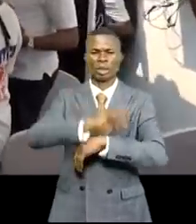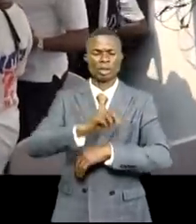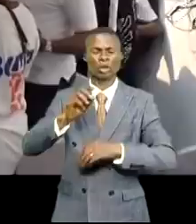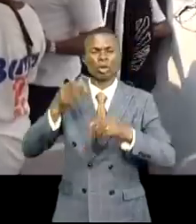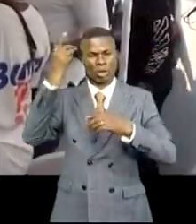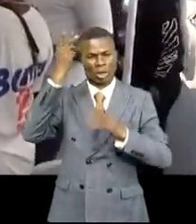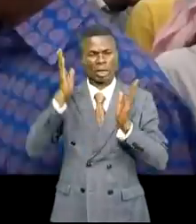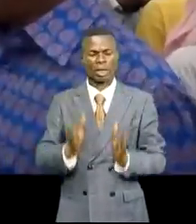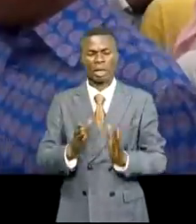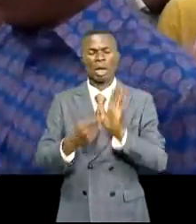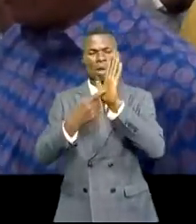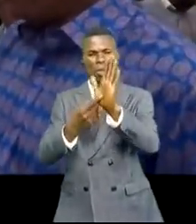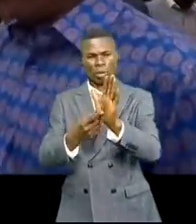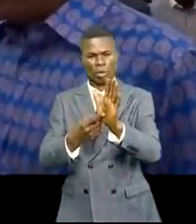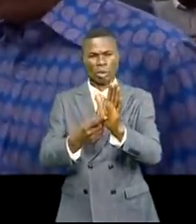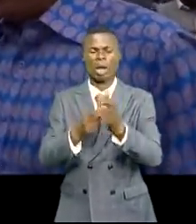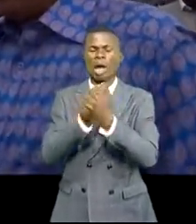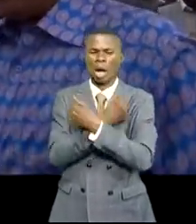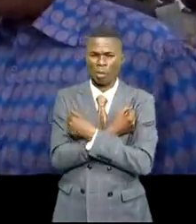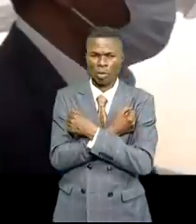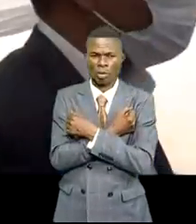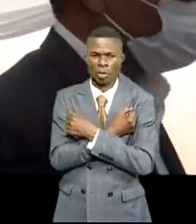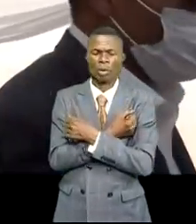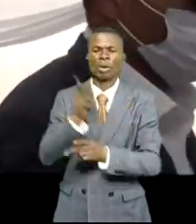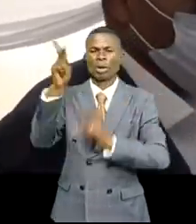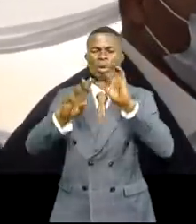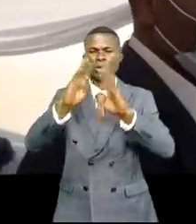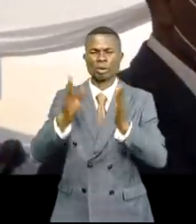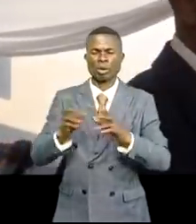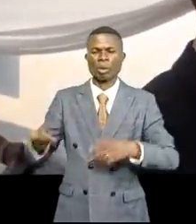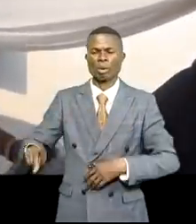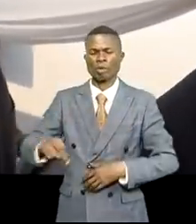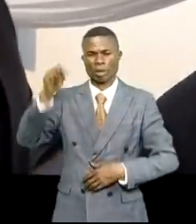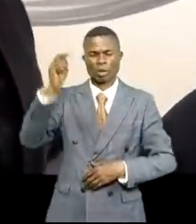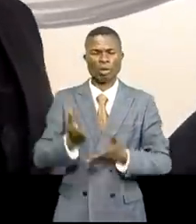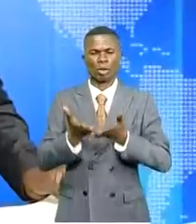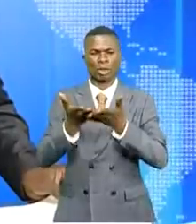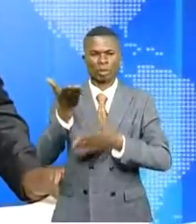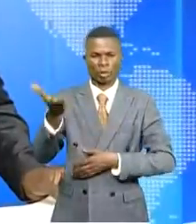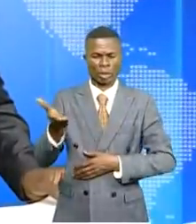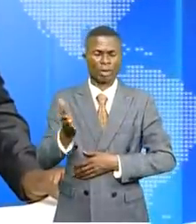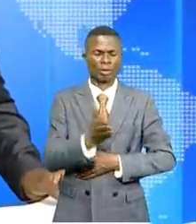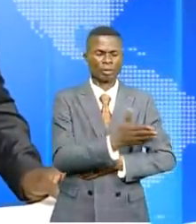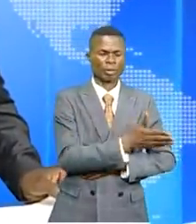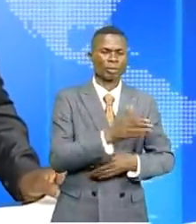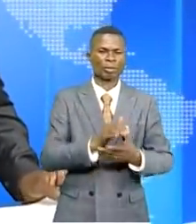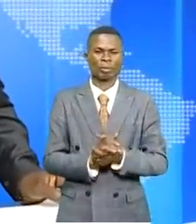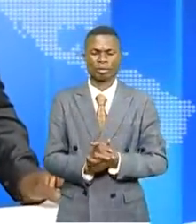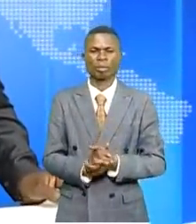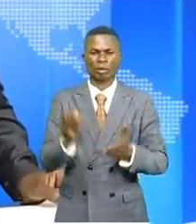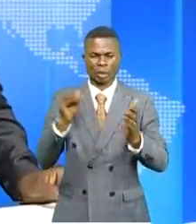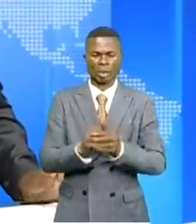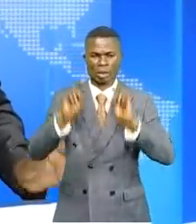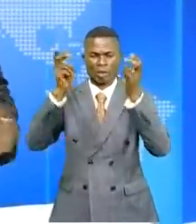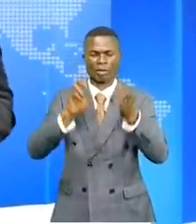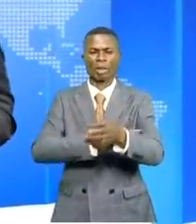appelés à venir témoigner leur solidarité envers la population de la province du Nord Kivu. Nous restons encore à